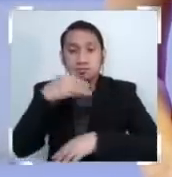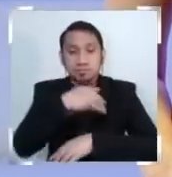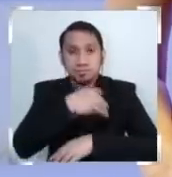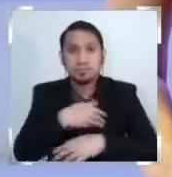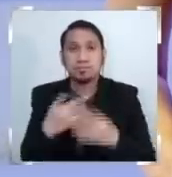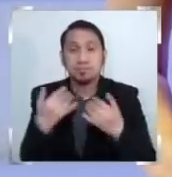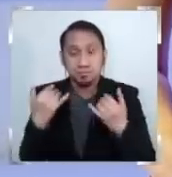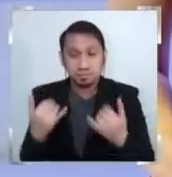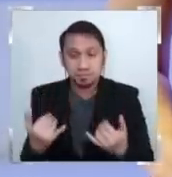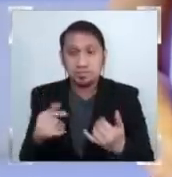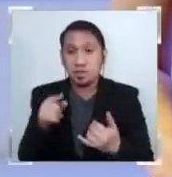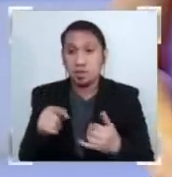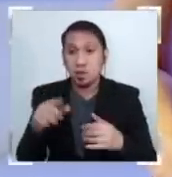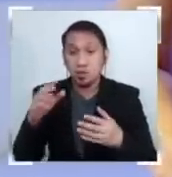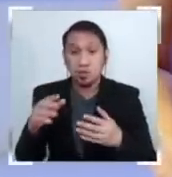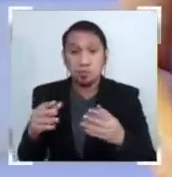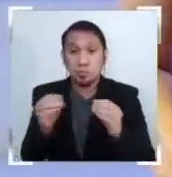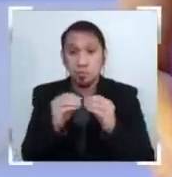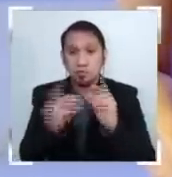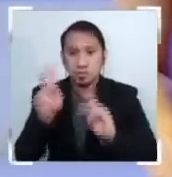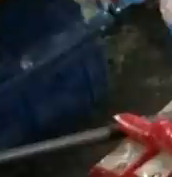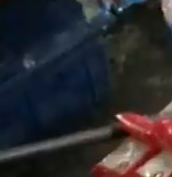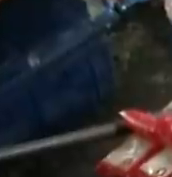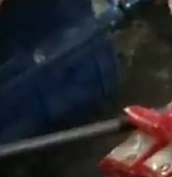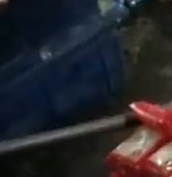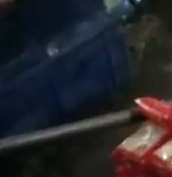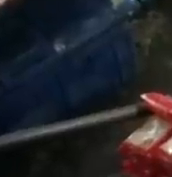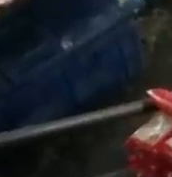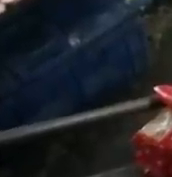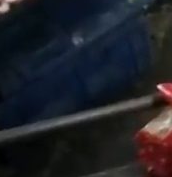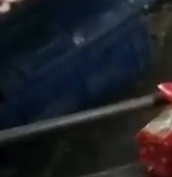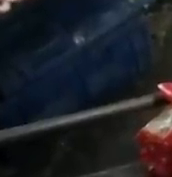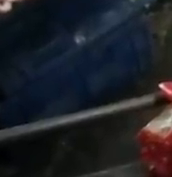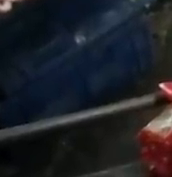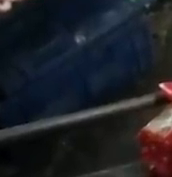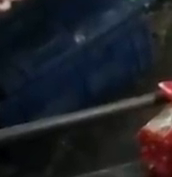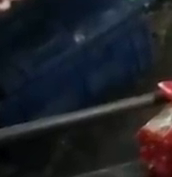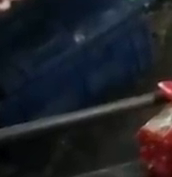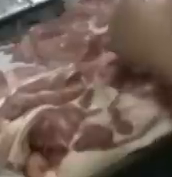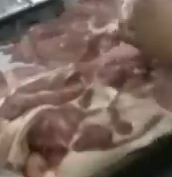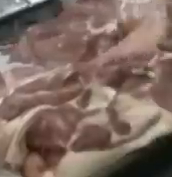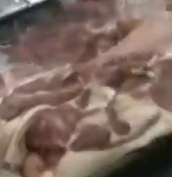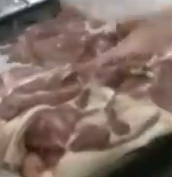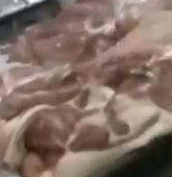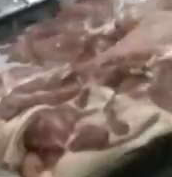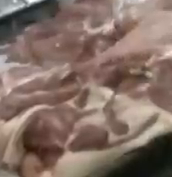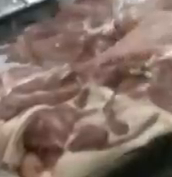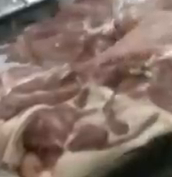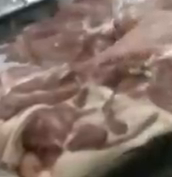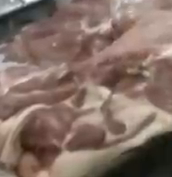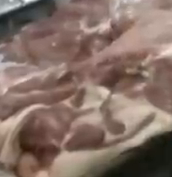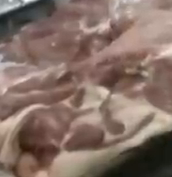at unemployment rate. Saksi, si Dano Tincunco. Sa ikatlong sunod na buwan, bahagyang bumagal ang inflation o bilis